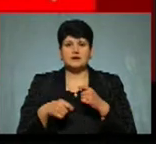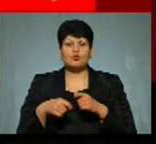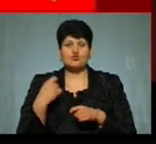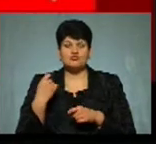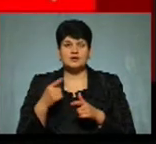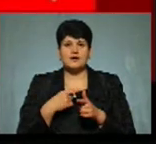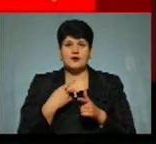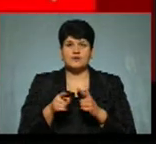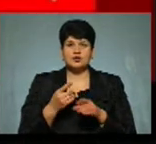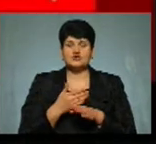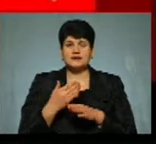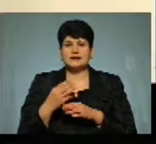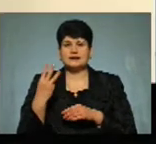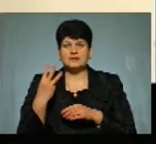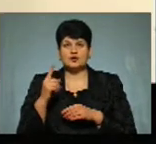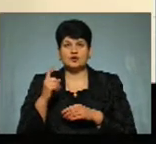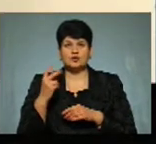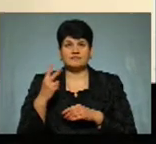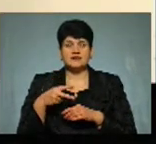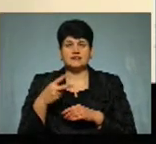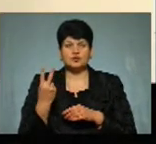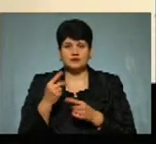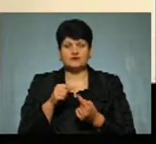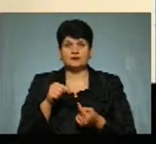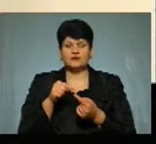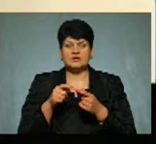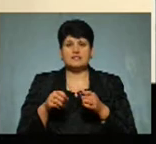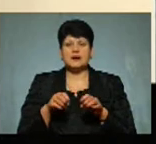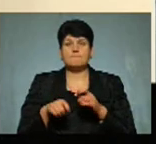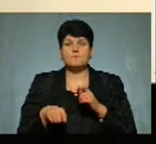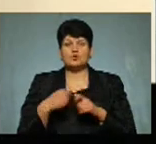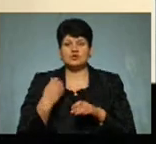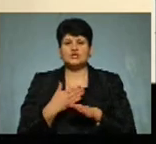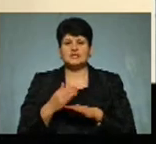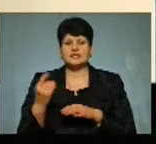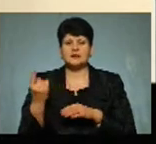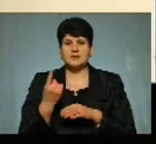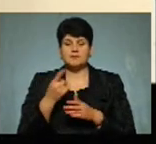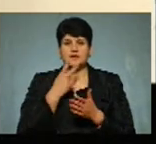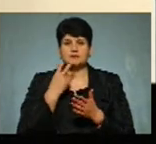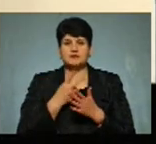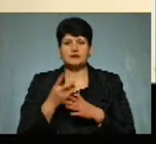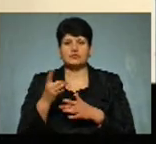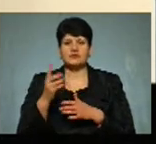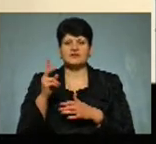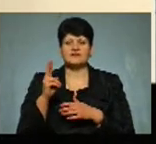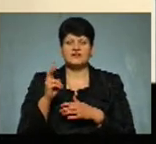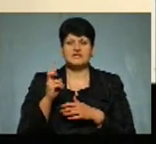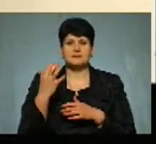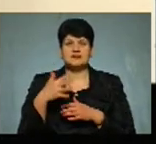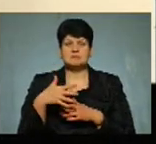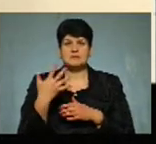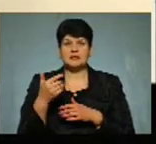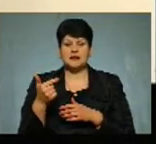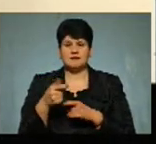або частини 3 статті 122. Відповідно, за порушення частини 1 штрафні санкції передбачаються в розмірі 255 гривень, а